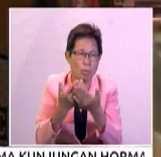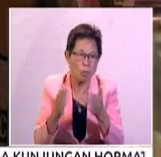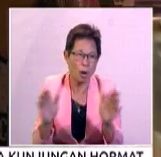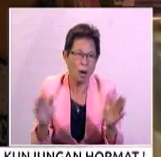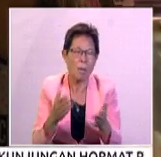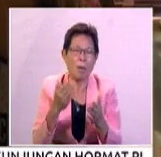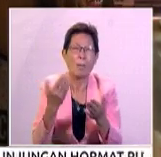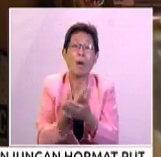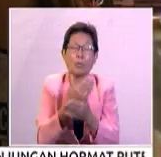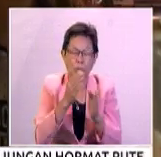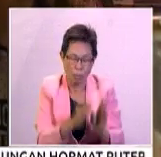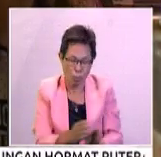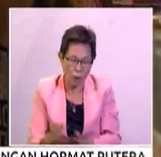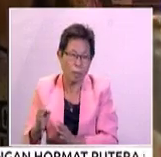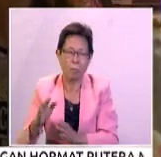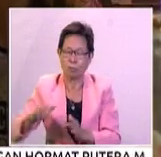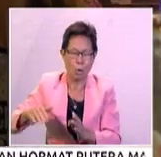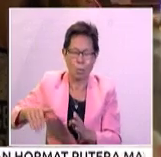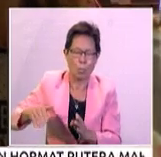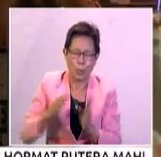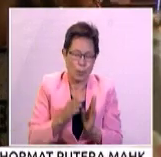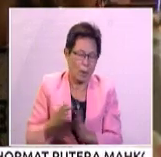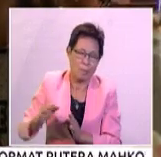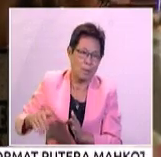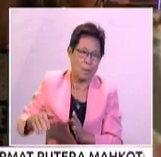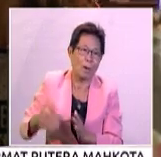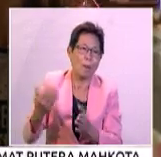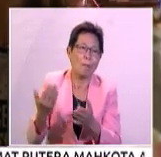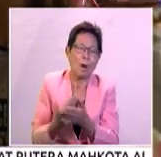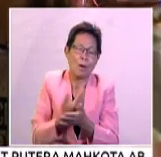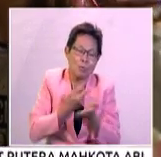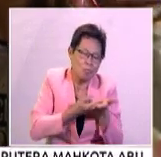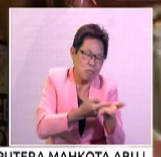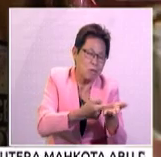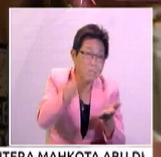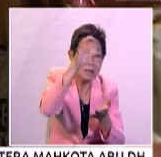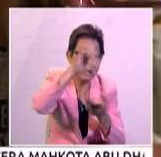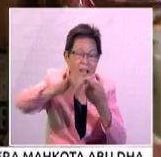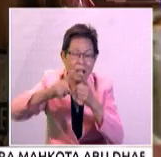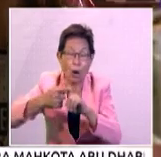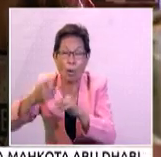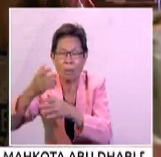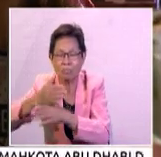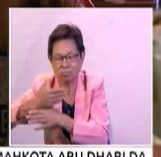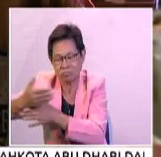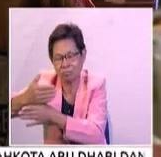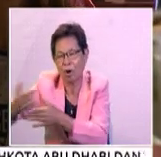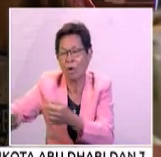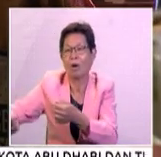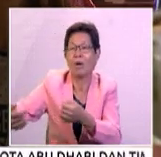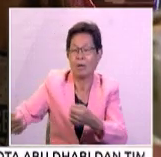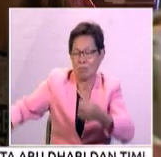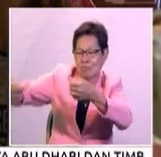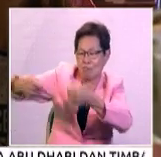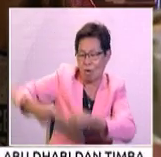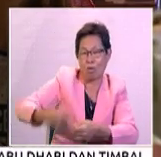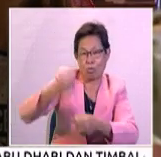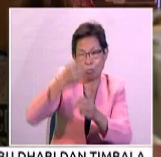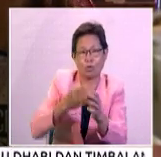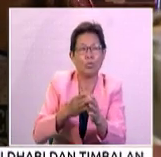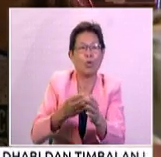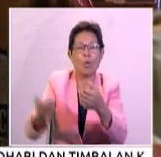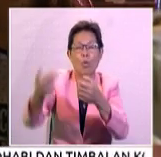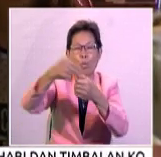baru nak plan dulu lah. Belum ada apa-apa plan lagi, tapi baru bincang-bincang, cari partner dan sebagainya untuk venture into something different